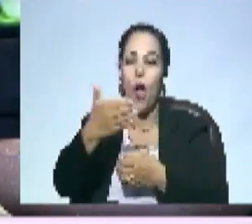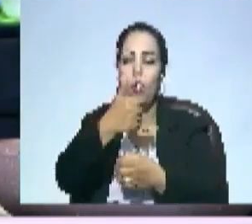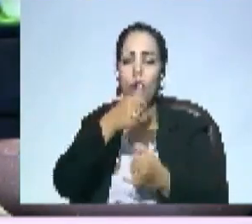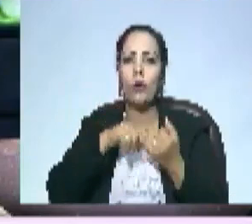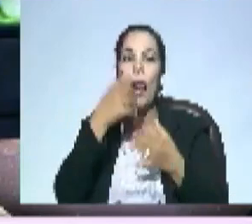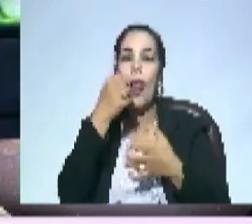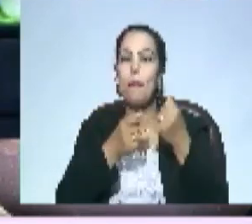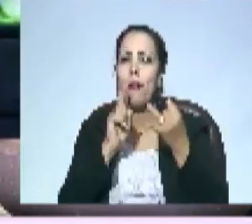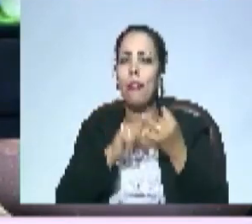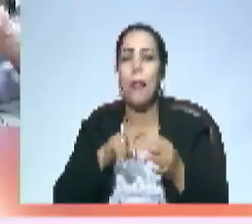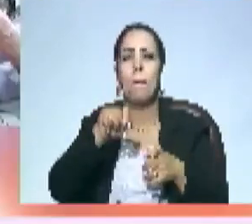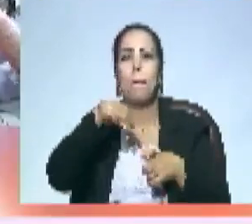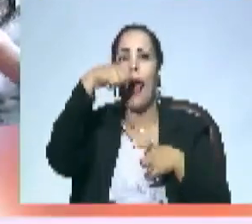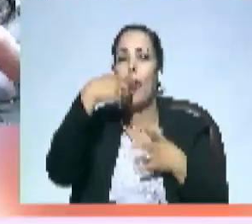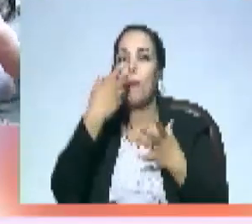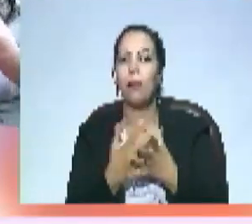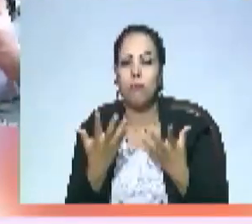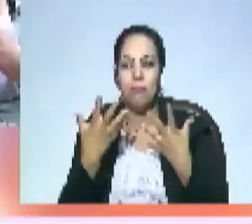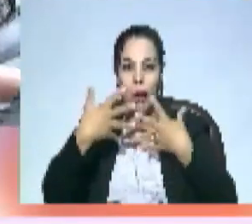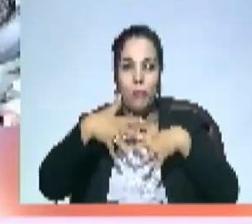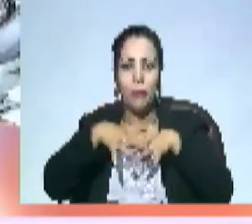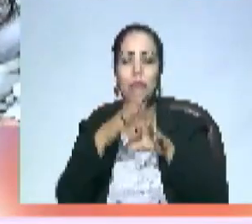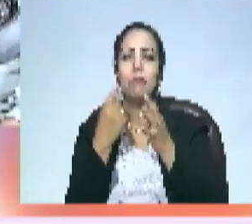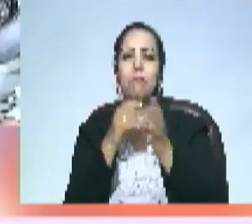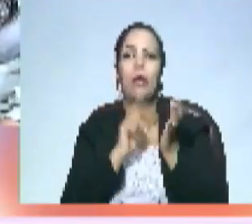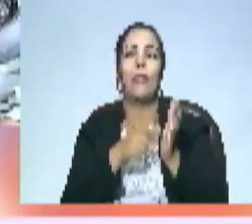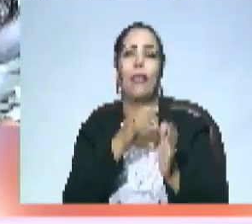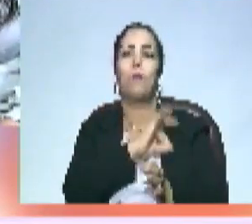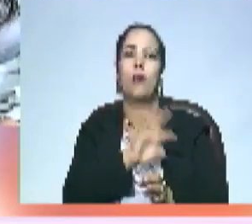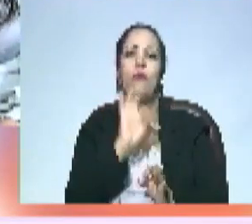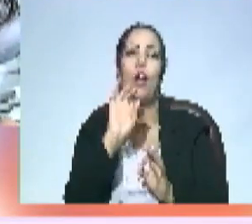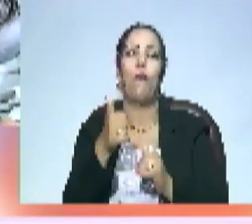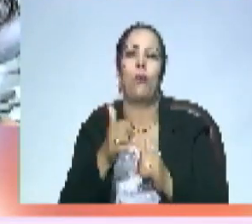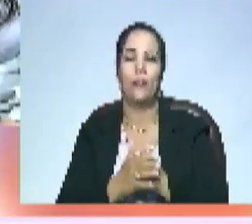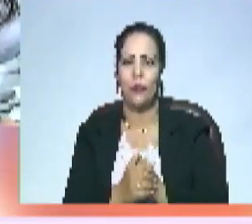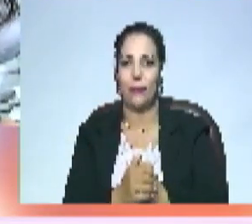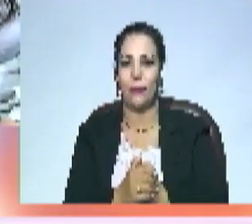فهي مزيج كده من الحاجات طالعه قيمه جدا